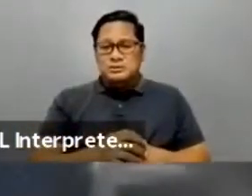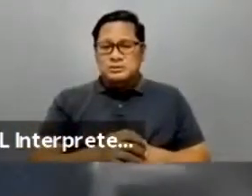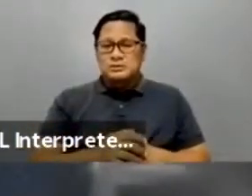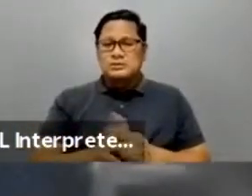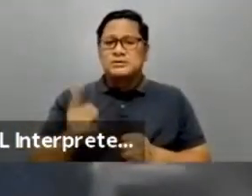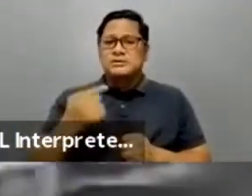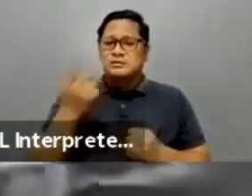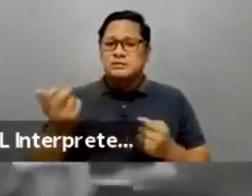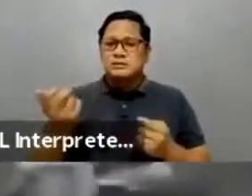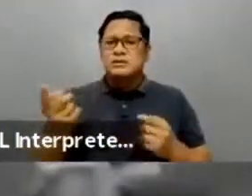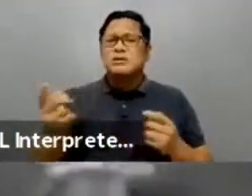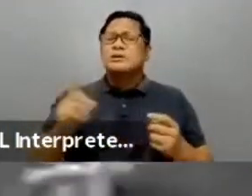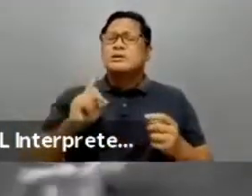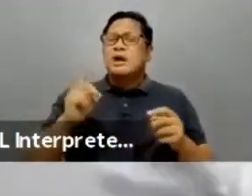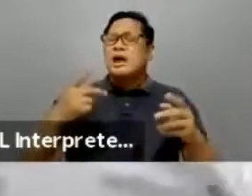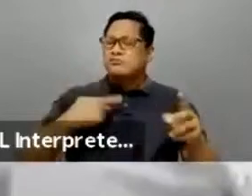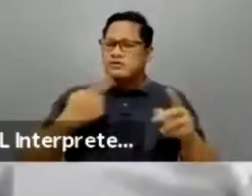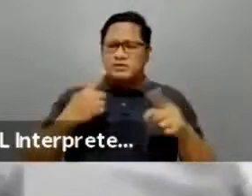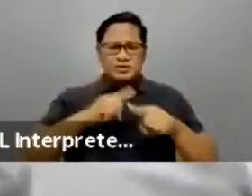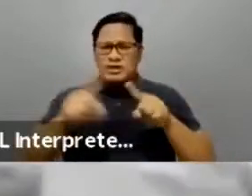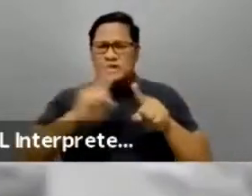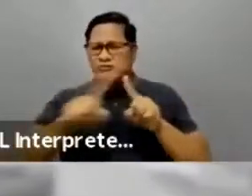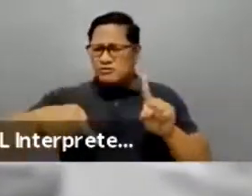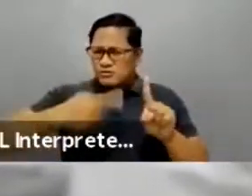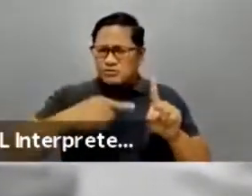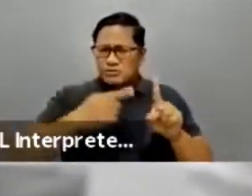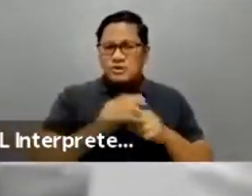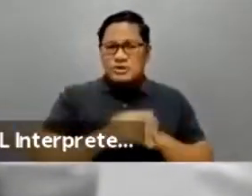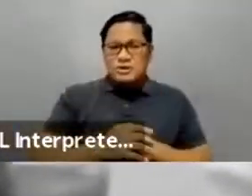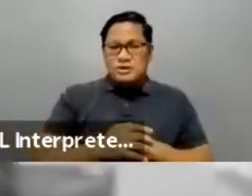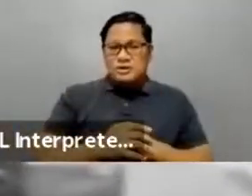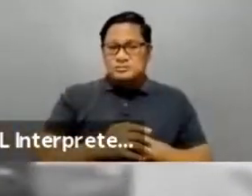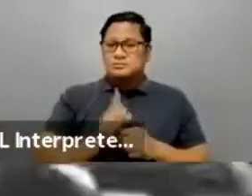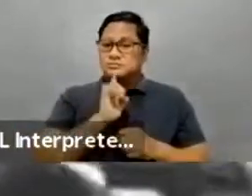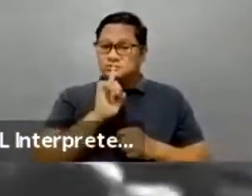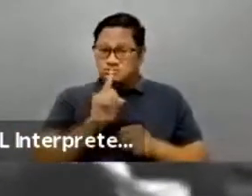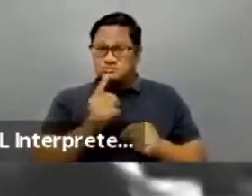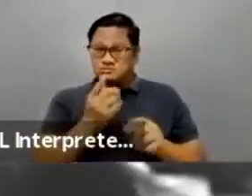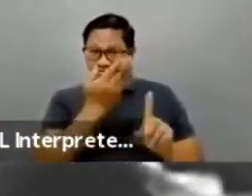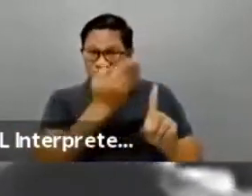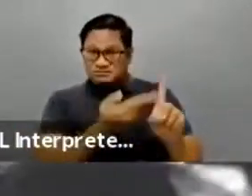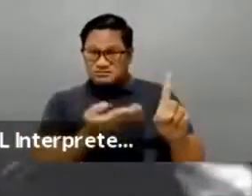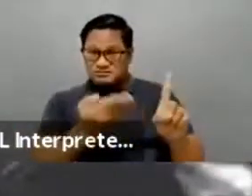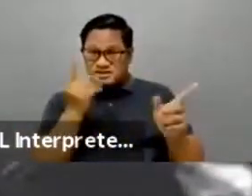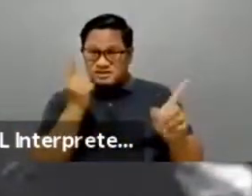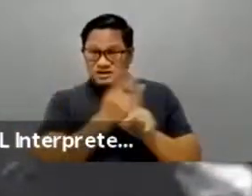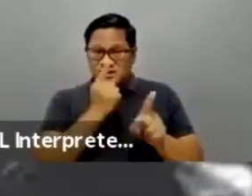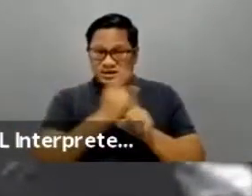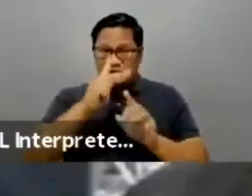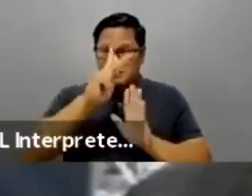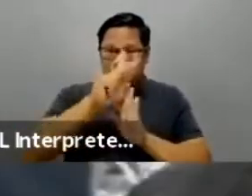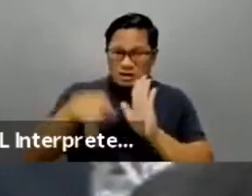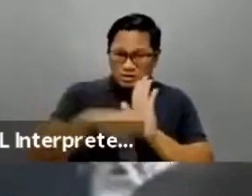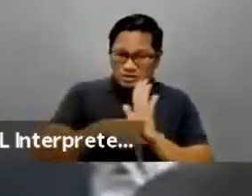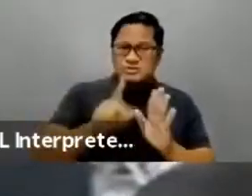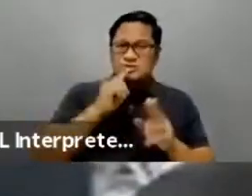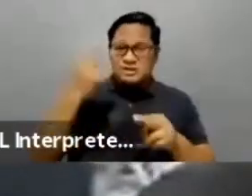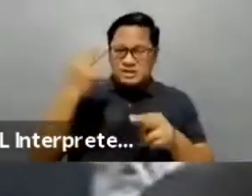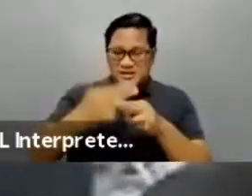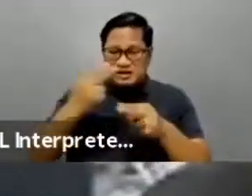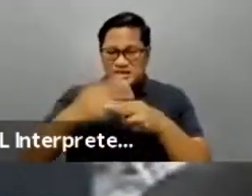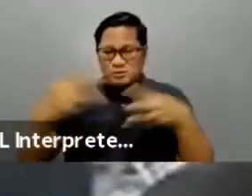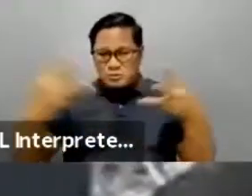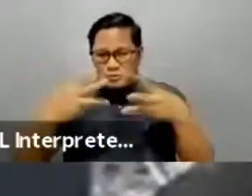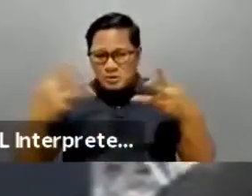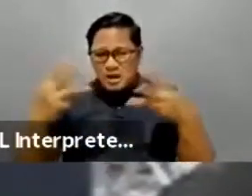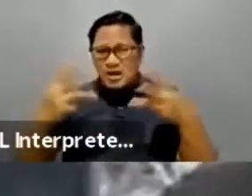kuriyero na binibintang nila. Ito ba ang palisigan? Sa araw ng gera, laban daw sa